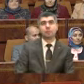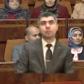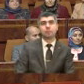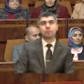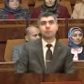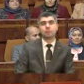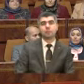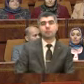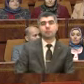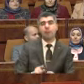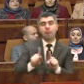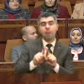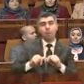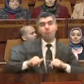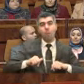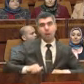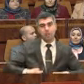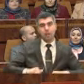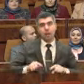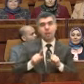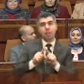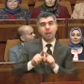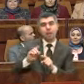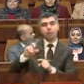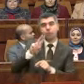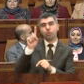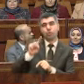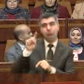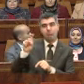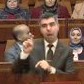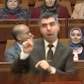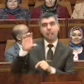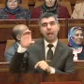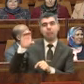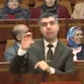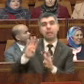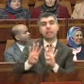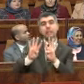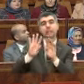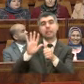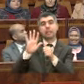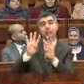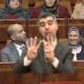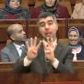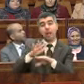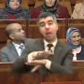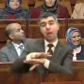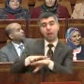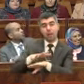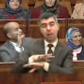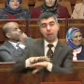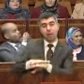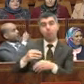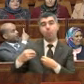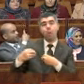هيكلة الوزارة بالنسبة لجماعة الدار البيضاء اللي تتكون من 8 العمالات. 6 من هذه العمالات كل وحدة عندها مدير إقليمي.